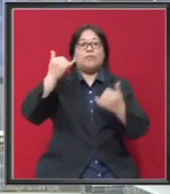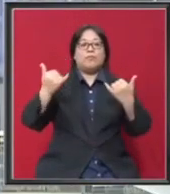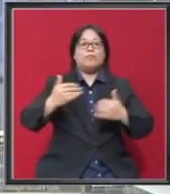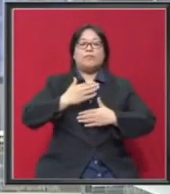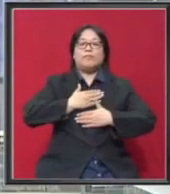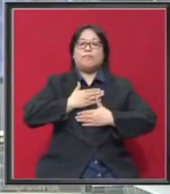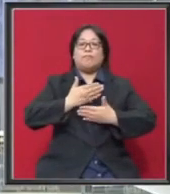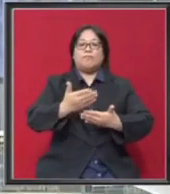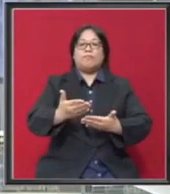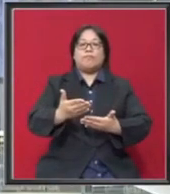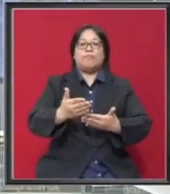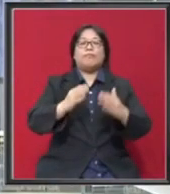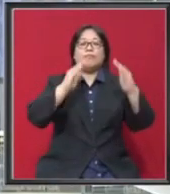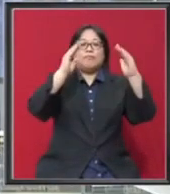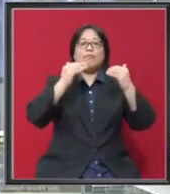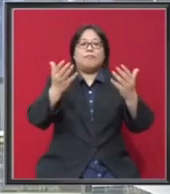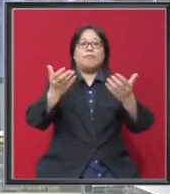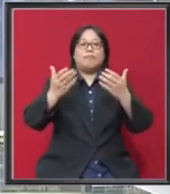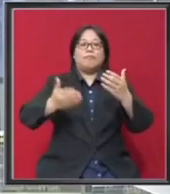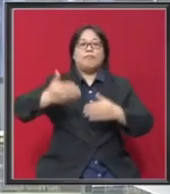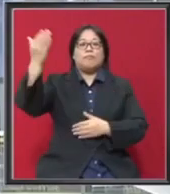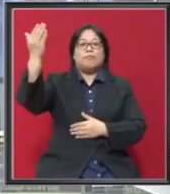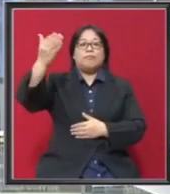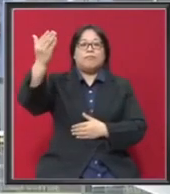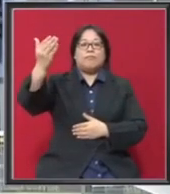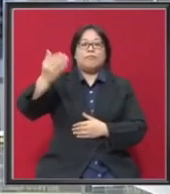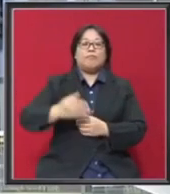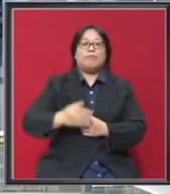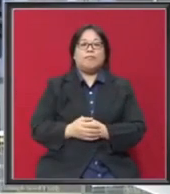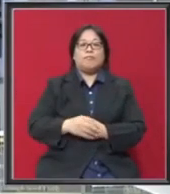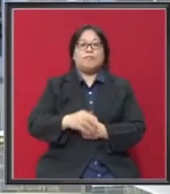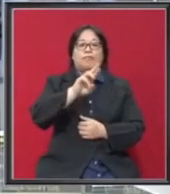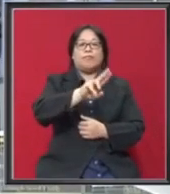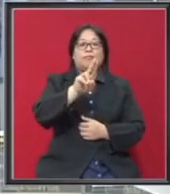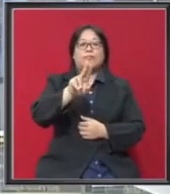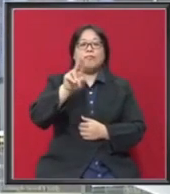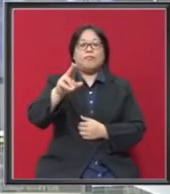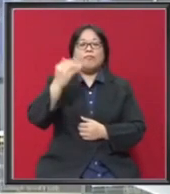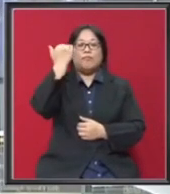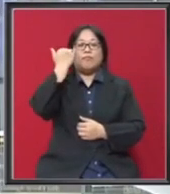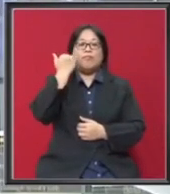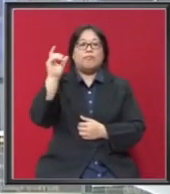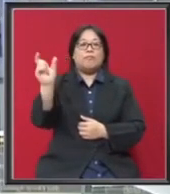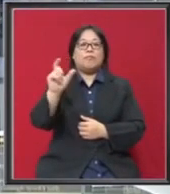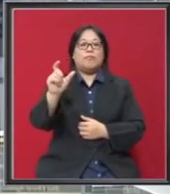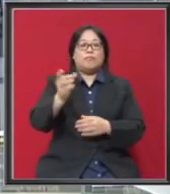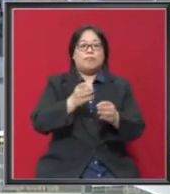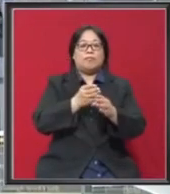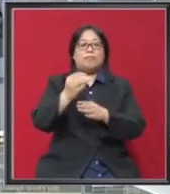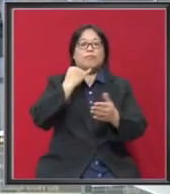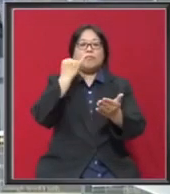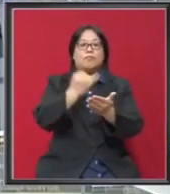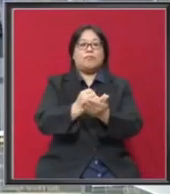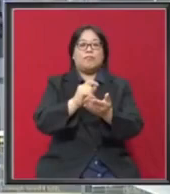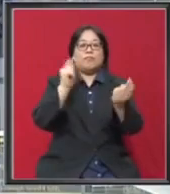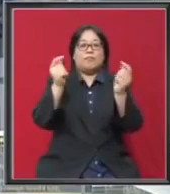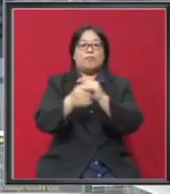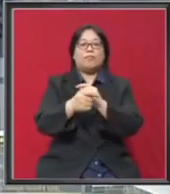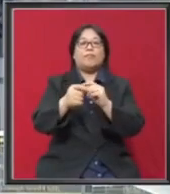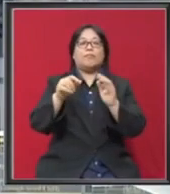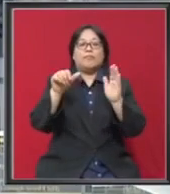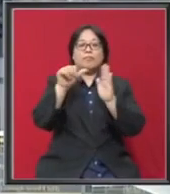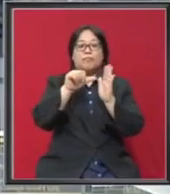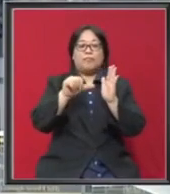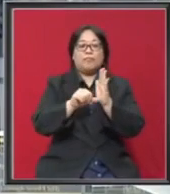pada hari ini komite dan berhasrat untuk membentangkan Aduh you maka masyarakat bidang kuase jenazah pindahan atau